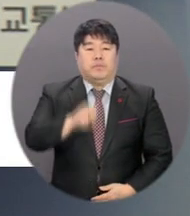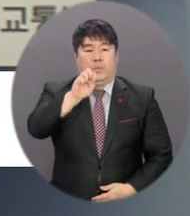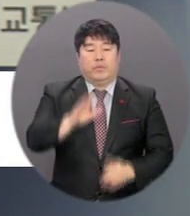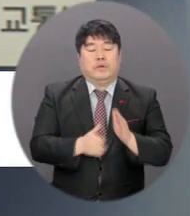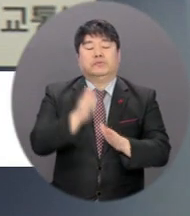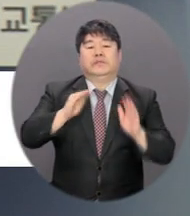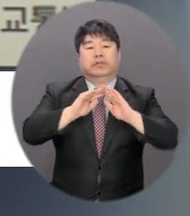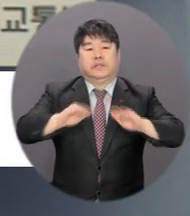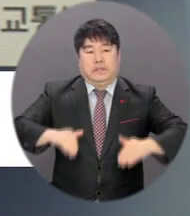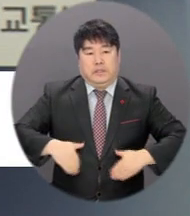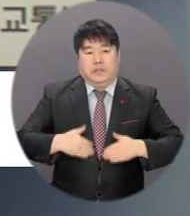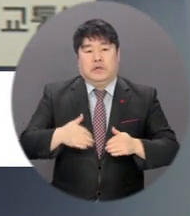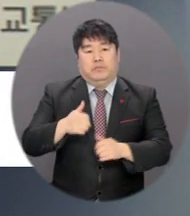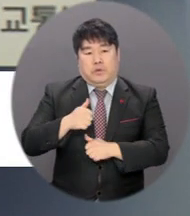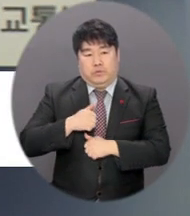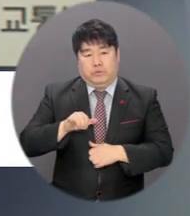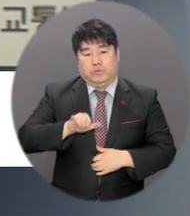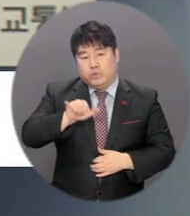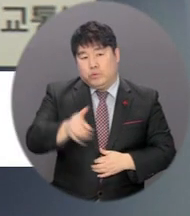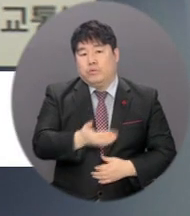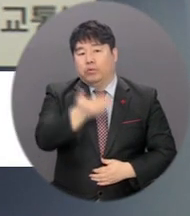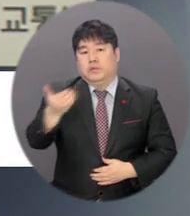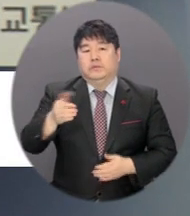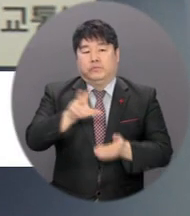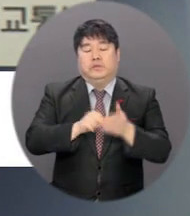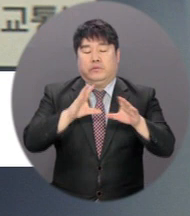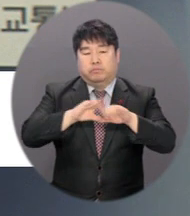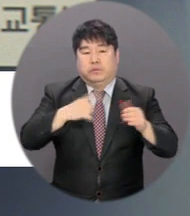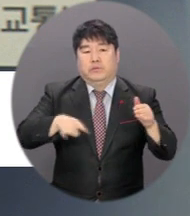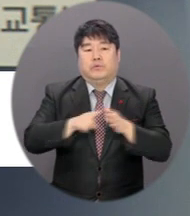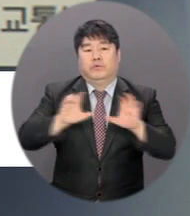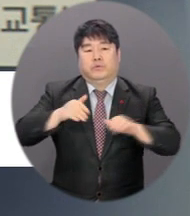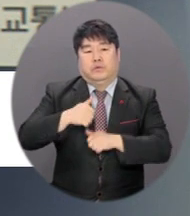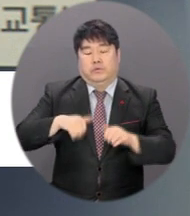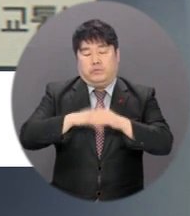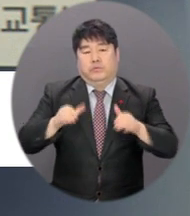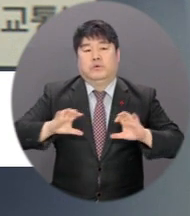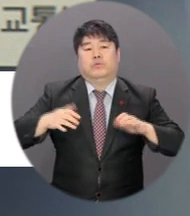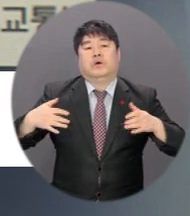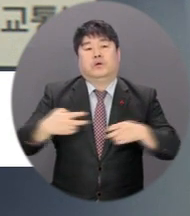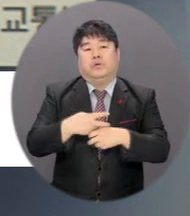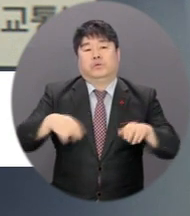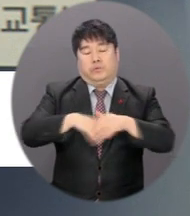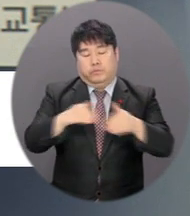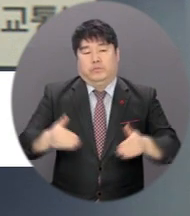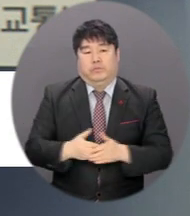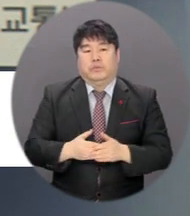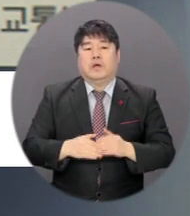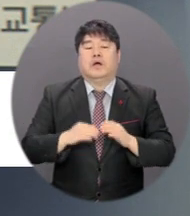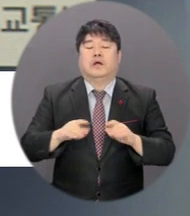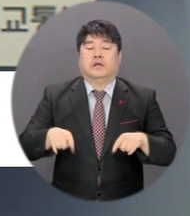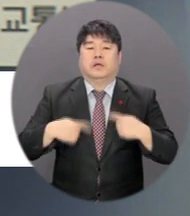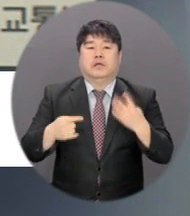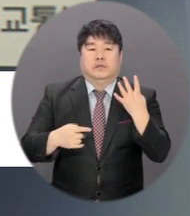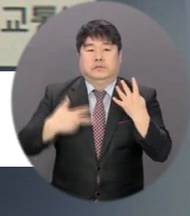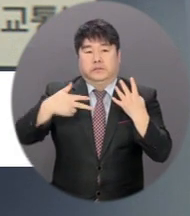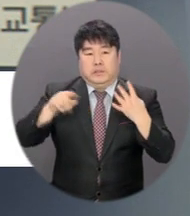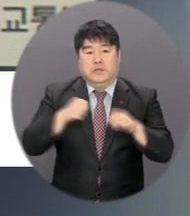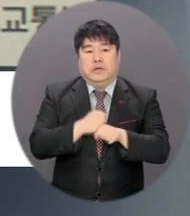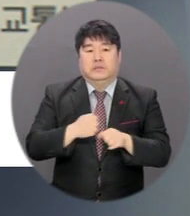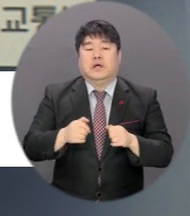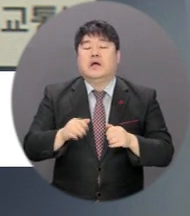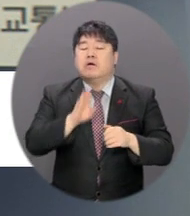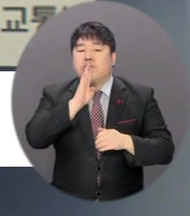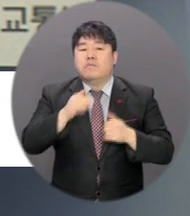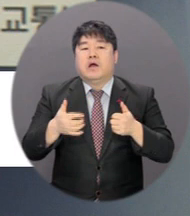광주시와 전라남도가 군공항 이전 문제를 풀기 위해 국방부와 국토부가 참여하는 사자 실무협의체를 꾸렸습니다.